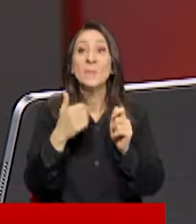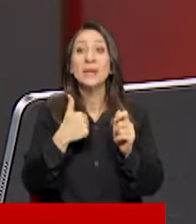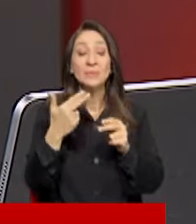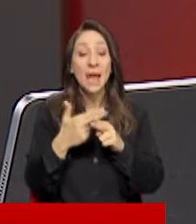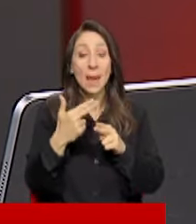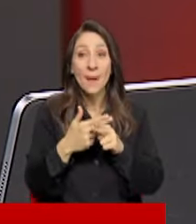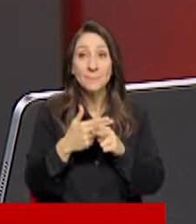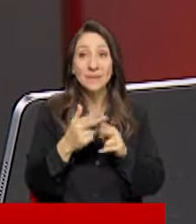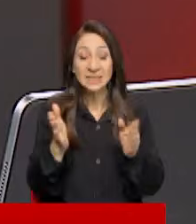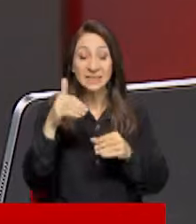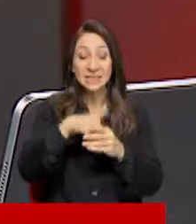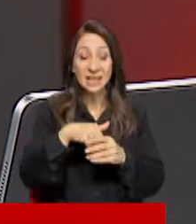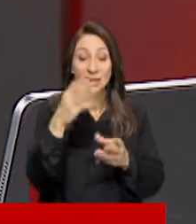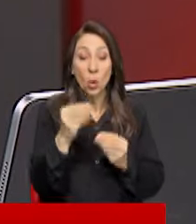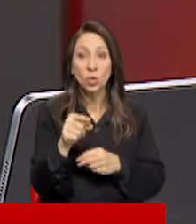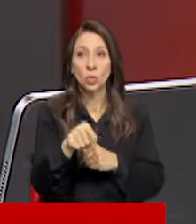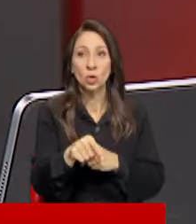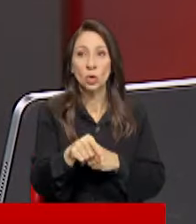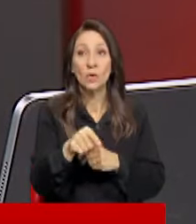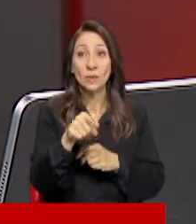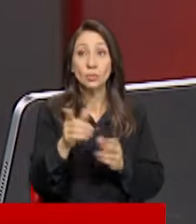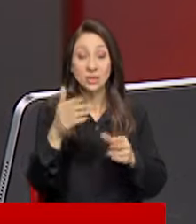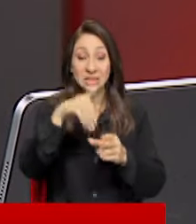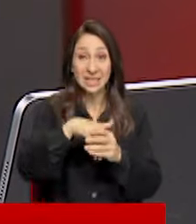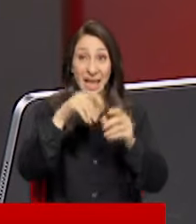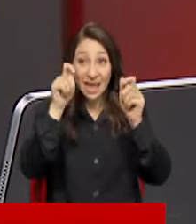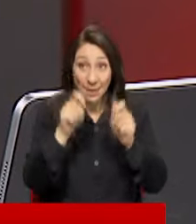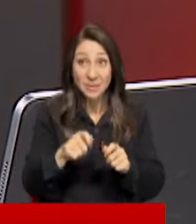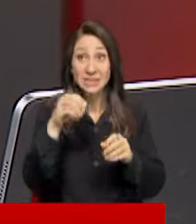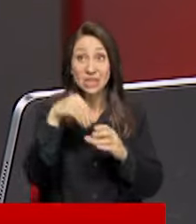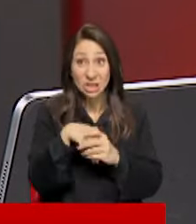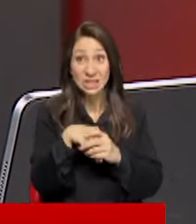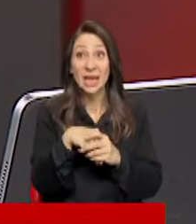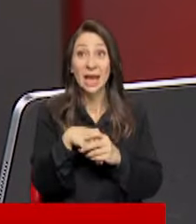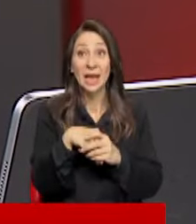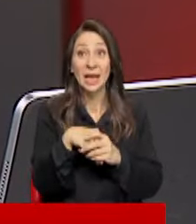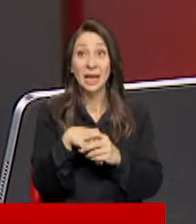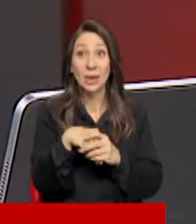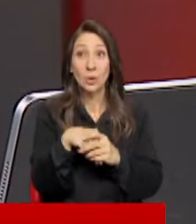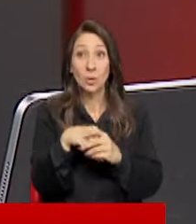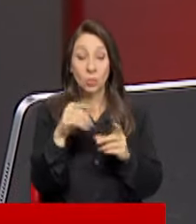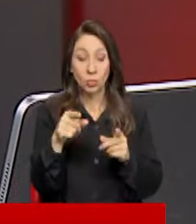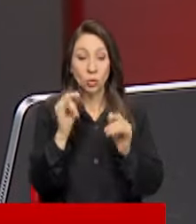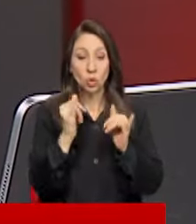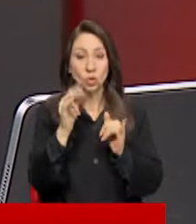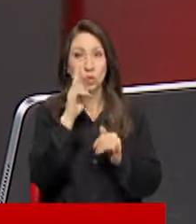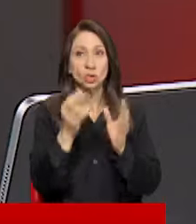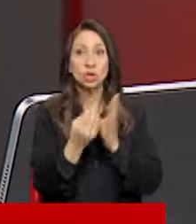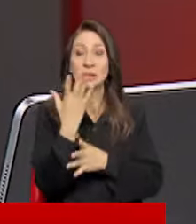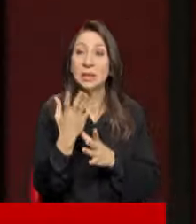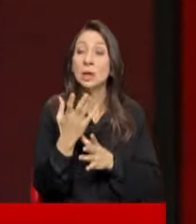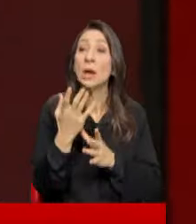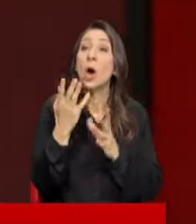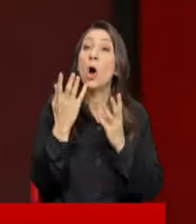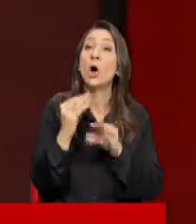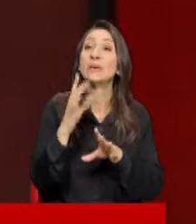simülasyonum sandıkta gerçekleşti. Ve bu sandıkta gerçekleştiği için de bu şey kötü sonuç ortaya çıkmadı. Tutmadı